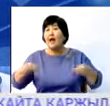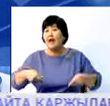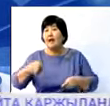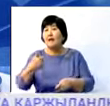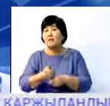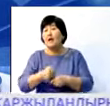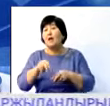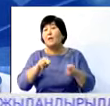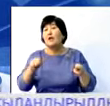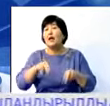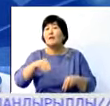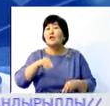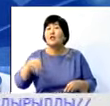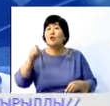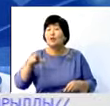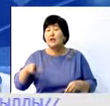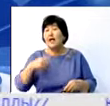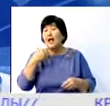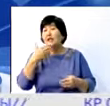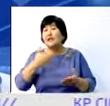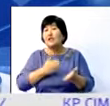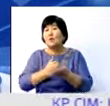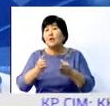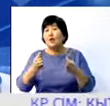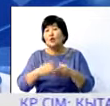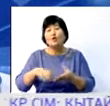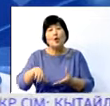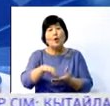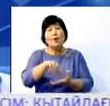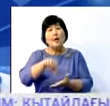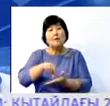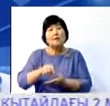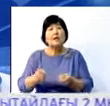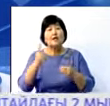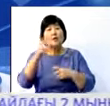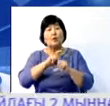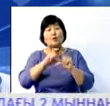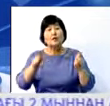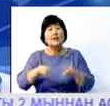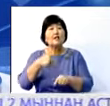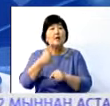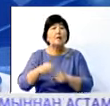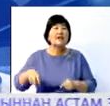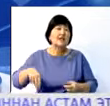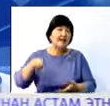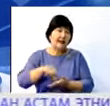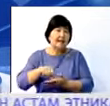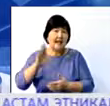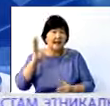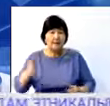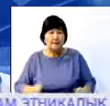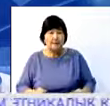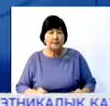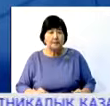парламент депутаттары, саяси партиялардың жетекшілері, қоғамдық бірлестік өкілдері, ірі өнеркәсіп кәсіпорындарының басшылары қатысады.